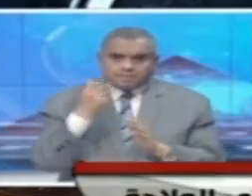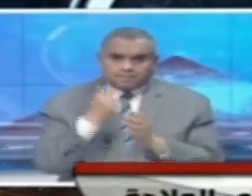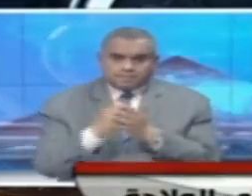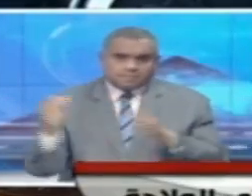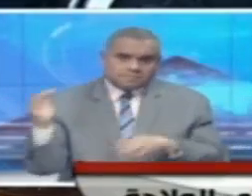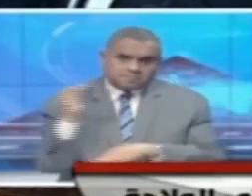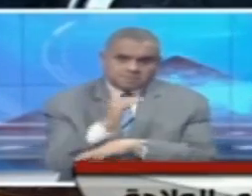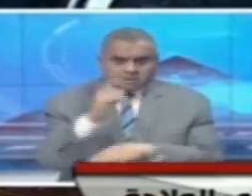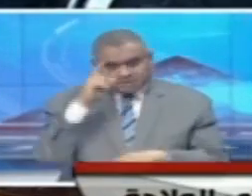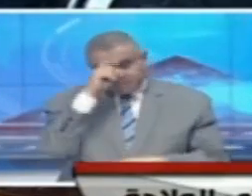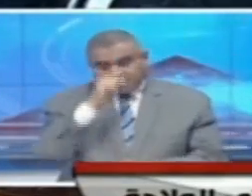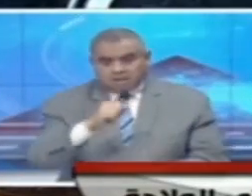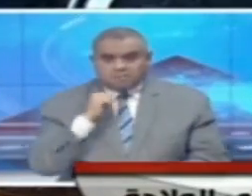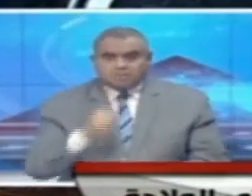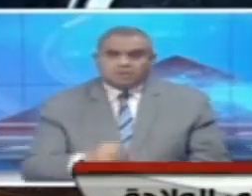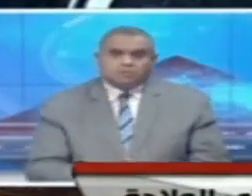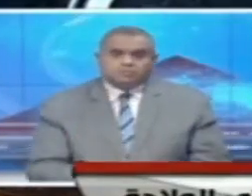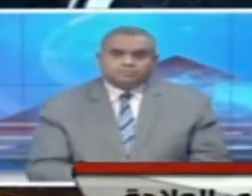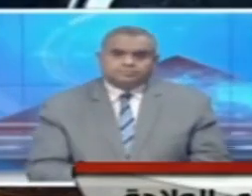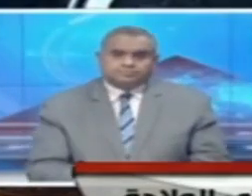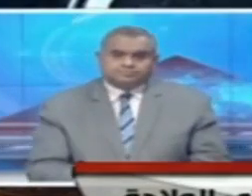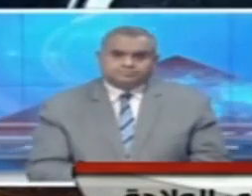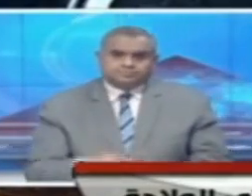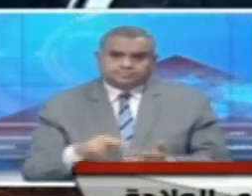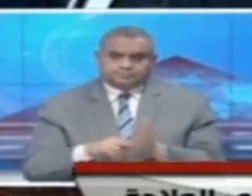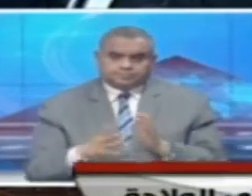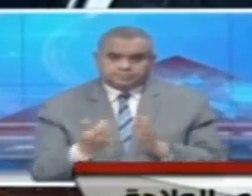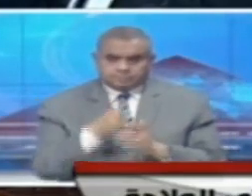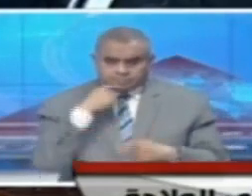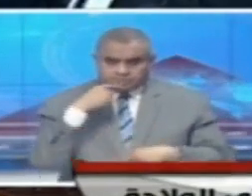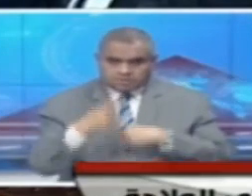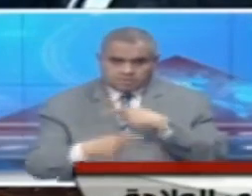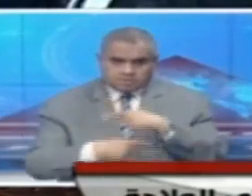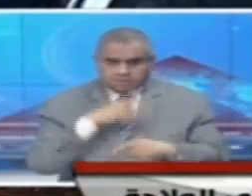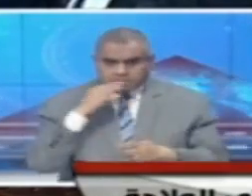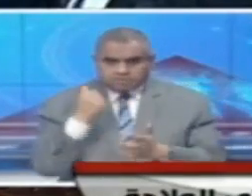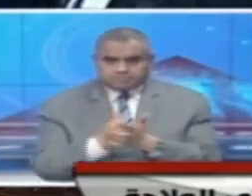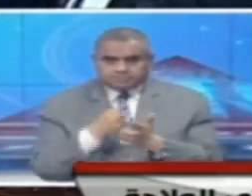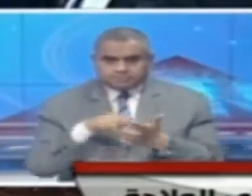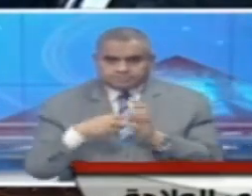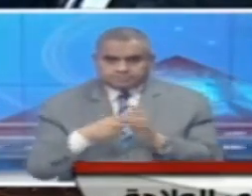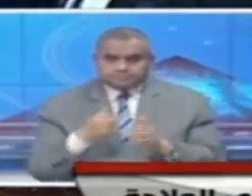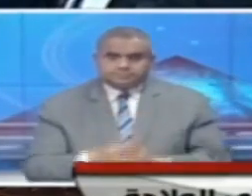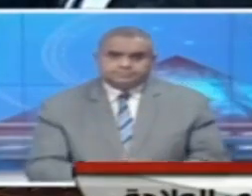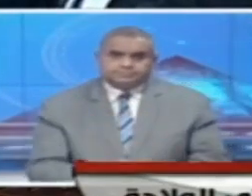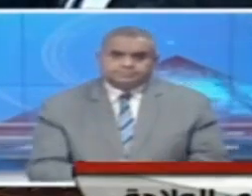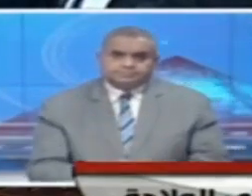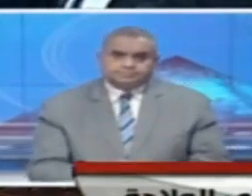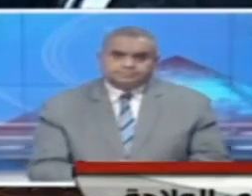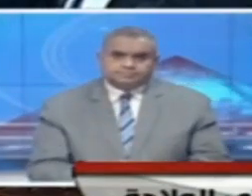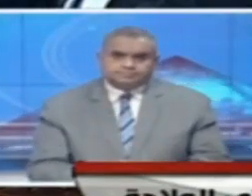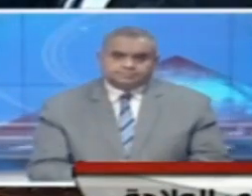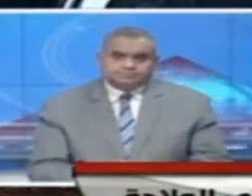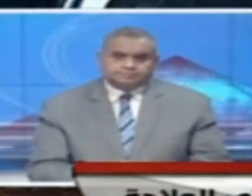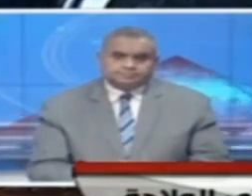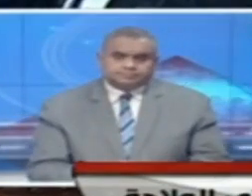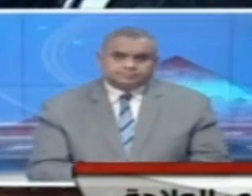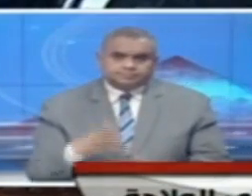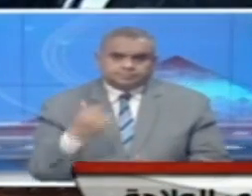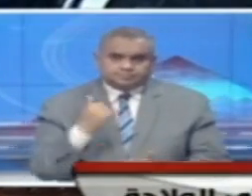يعني، بس إحنا جرينا جارية وقلنا يا رب يعني ساعدنا في إن إحنا نحل المسألة